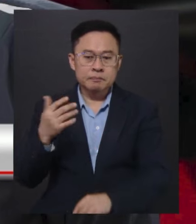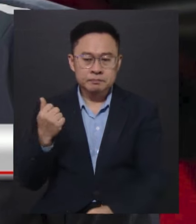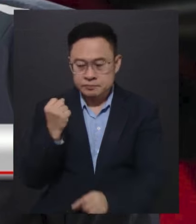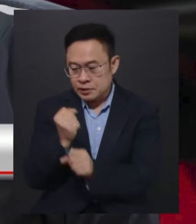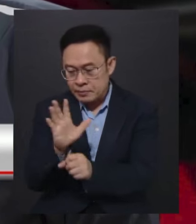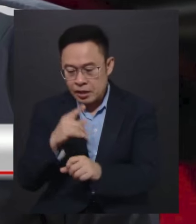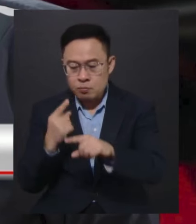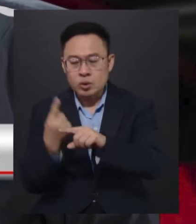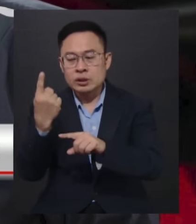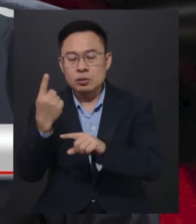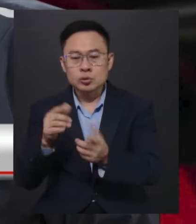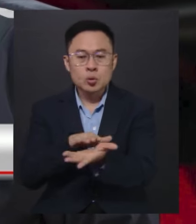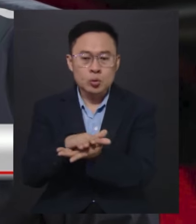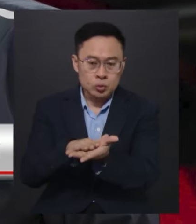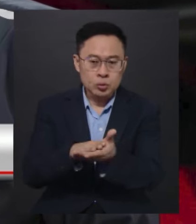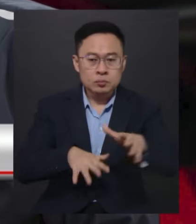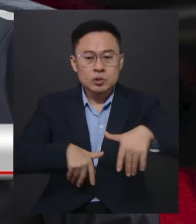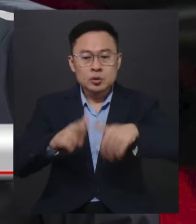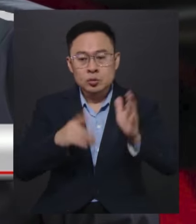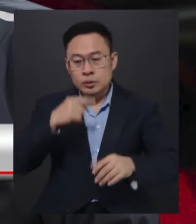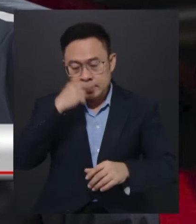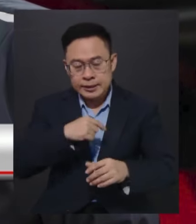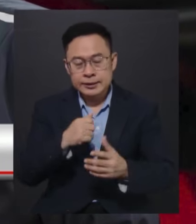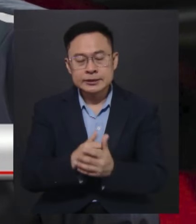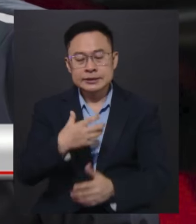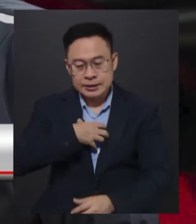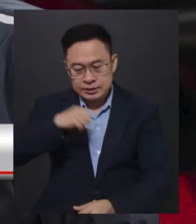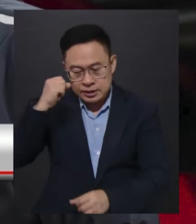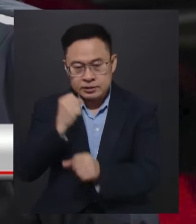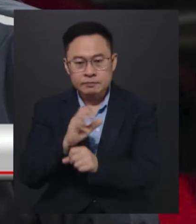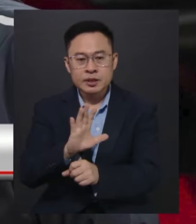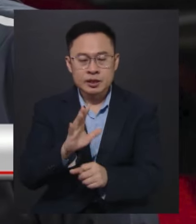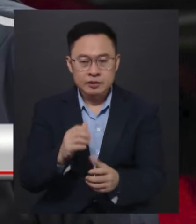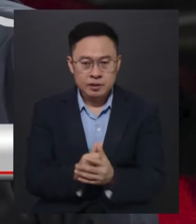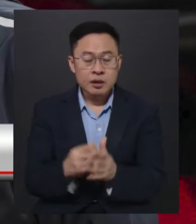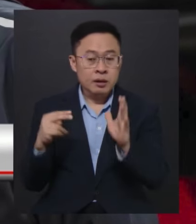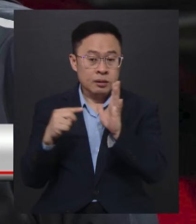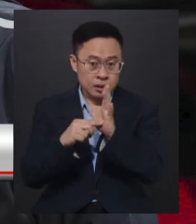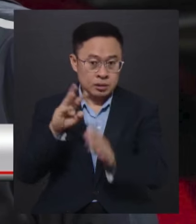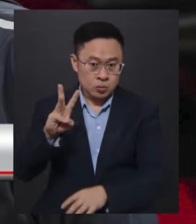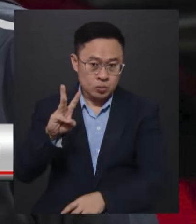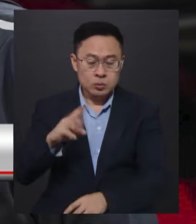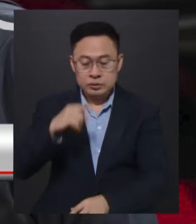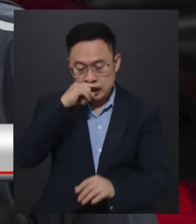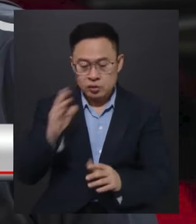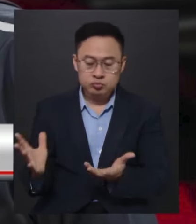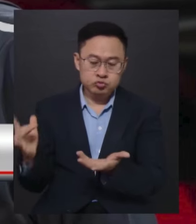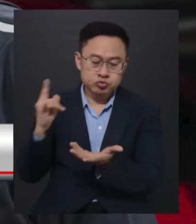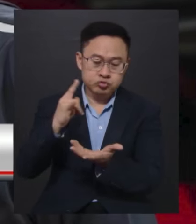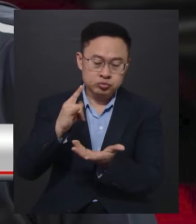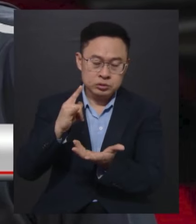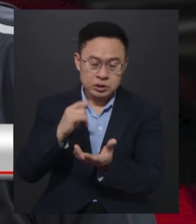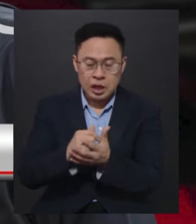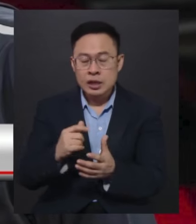ด้วยที่ไม่สามารถทำได้ตามเป้าหมายและเกมต่อไปเราได้กลับไปเล่นที่บ้านก็ขอกำลังใจจากแฟน